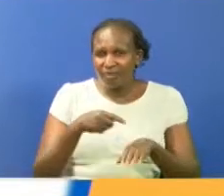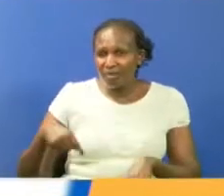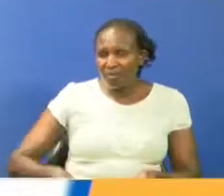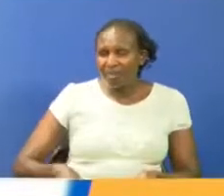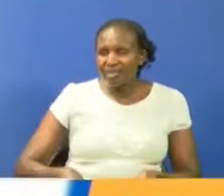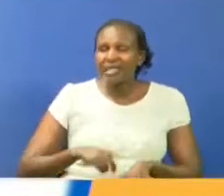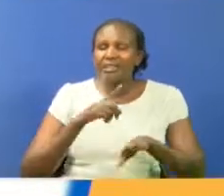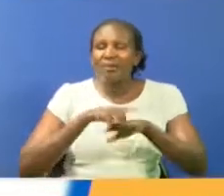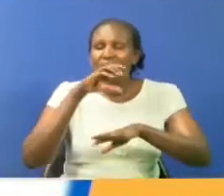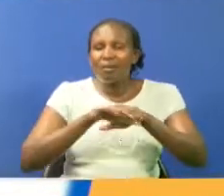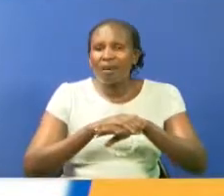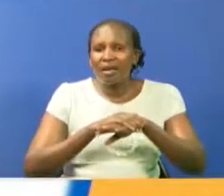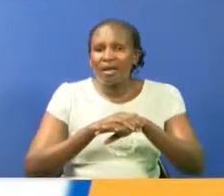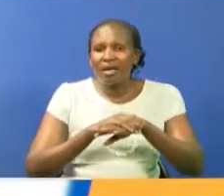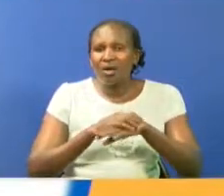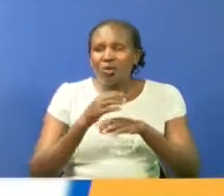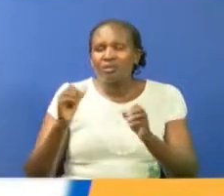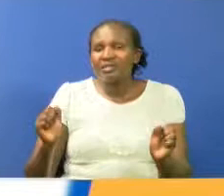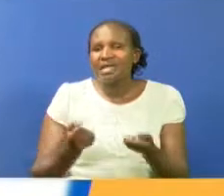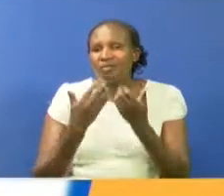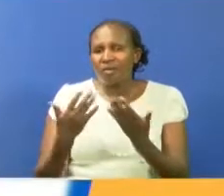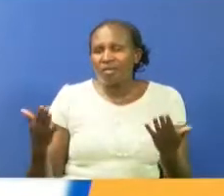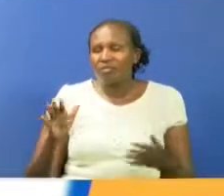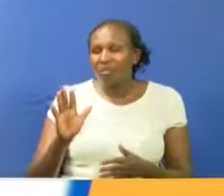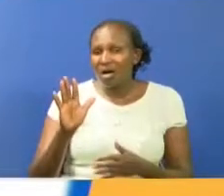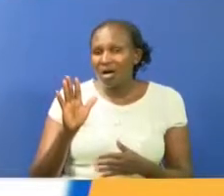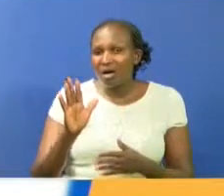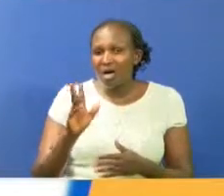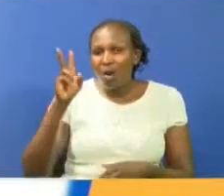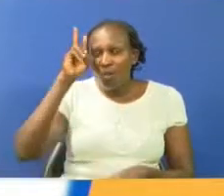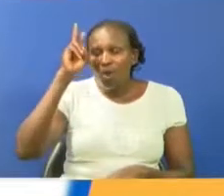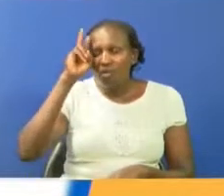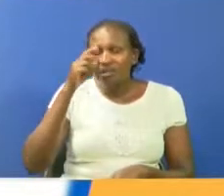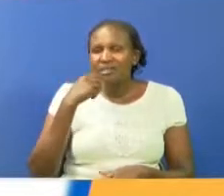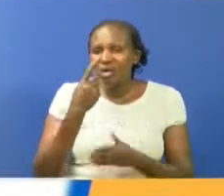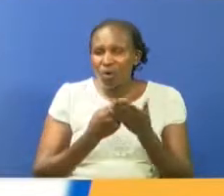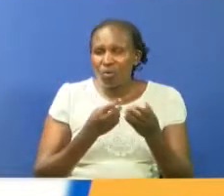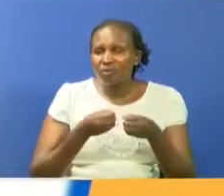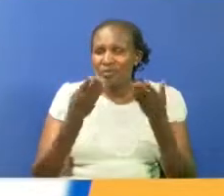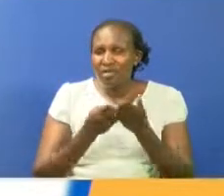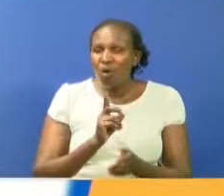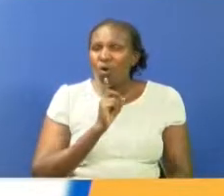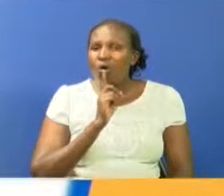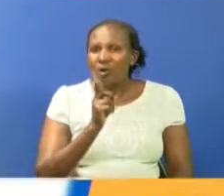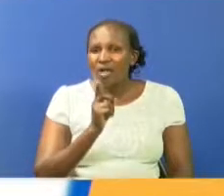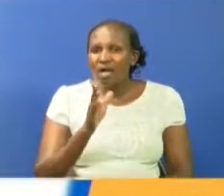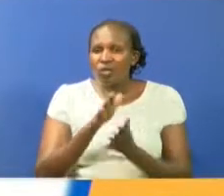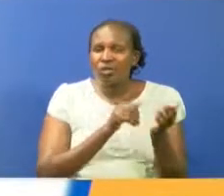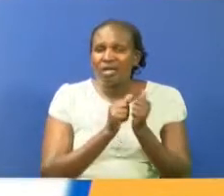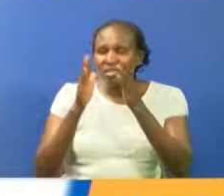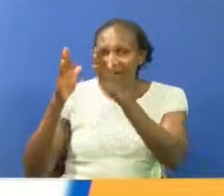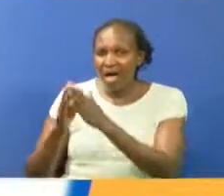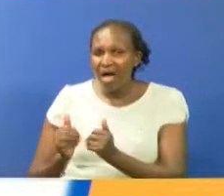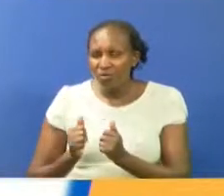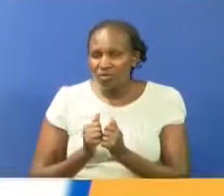alilopata alipokuwa akijaribu kuokoa mali yake wakati wa shughuli za ubomozi. Maafisa hao walidai kuwa walipewa amri ya kubomoa makazi yao kutoka kwa Gavana